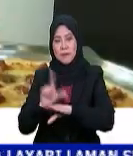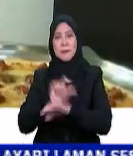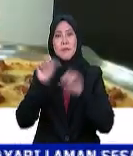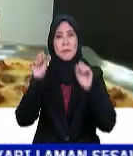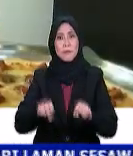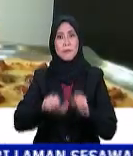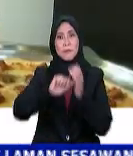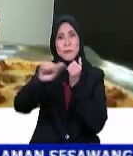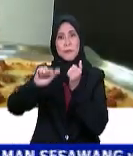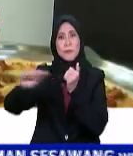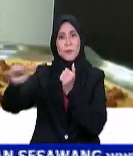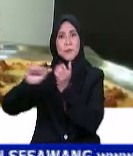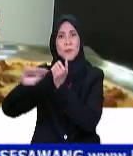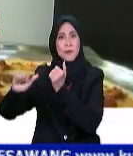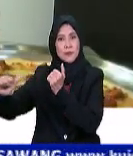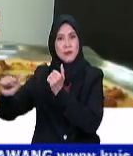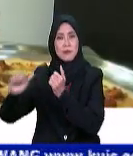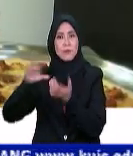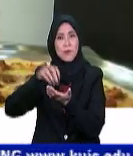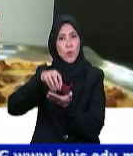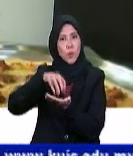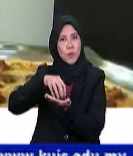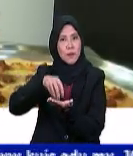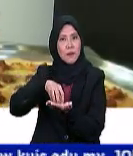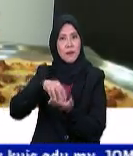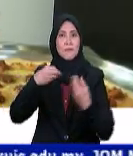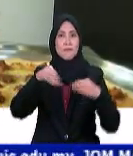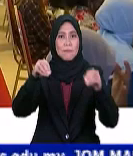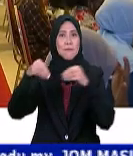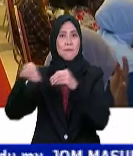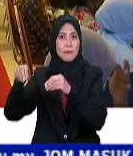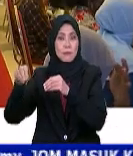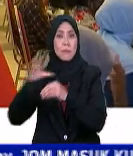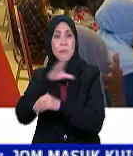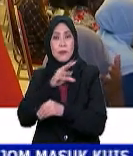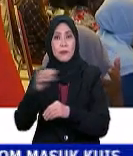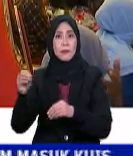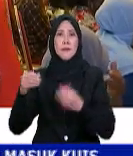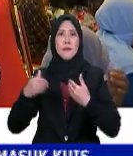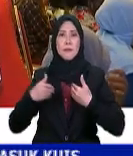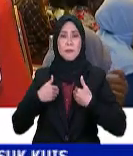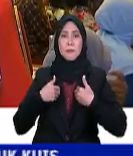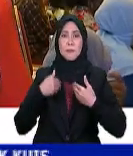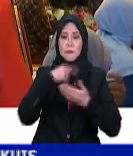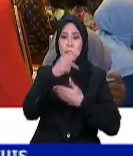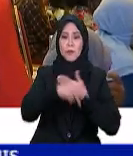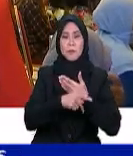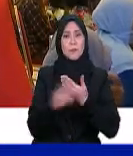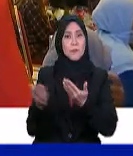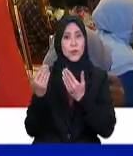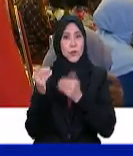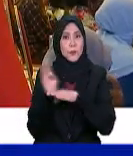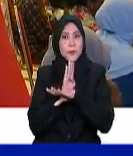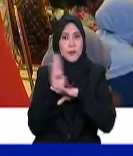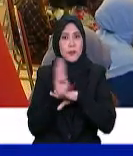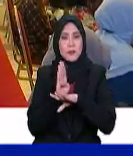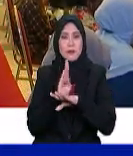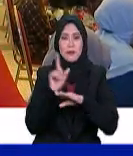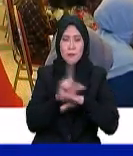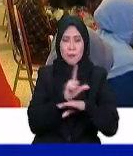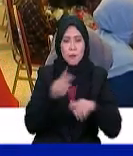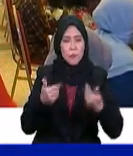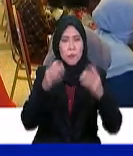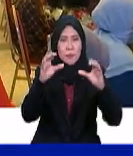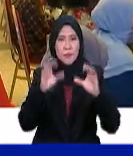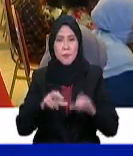promosikan kuih mereka ke pasaran, dan juga kita akan adakan juga dalam program Jom Niaga ini melatih mereka